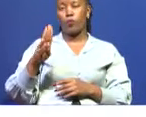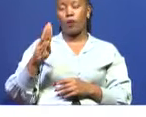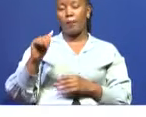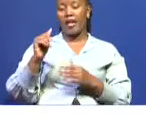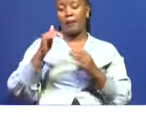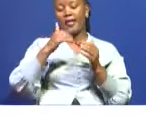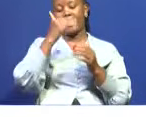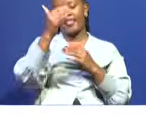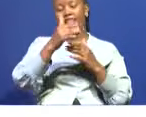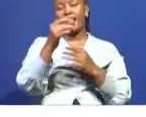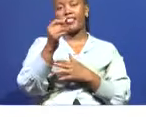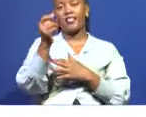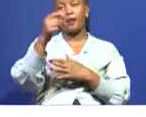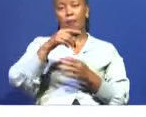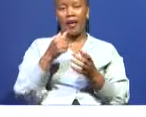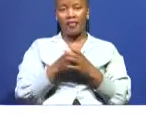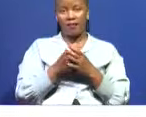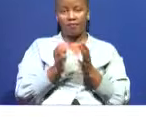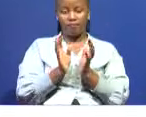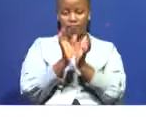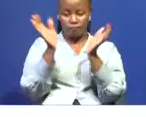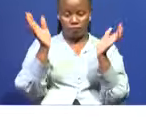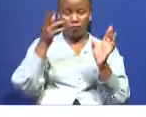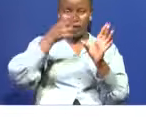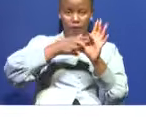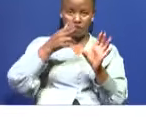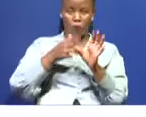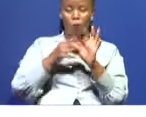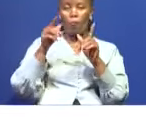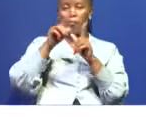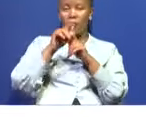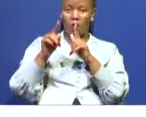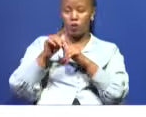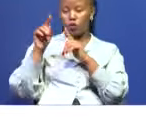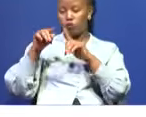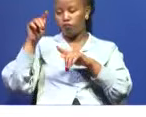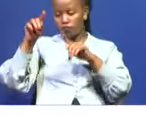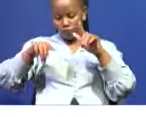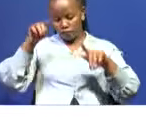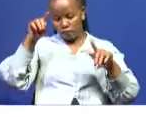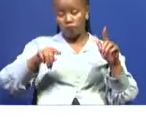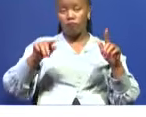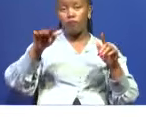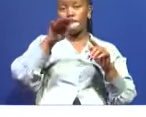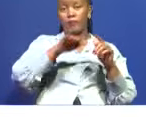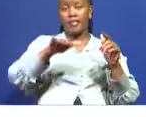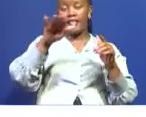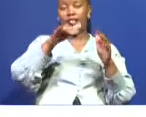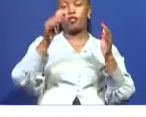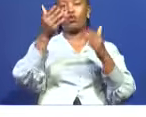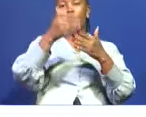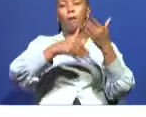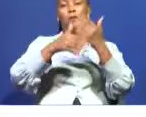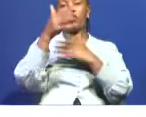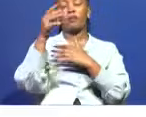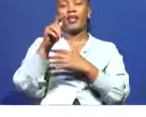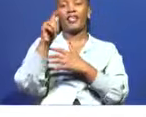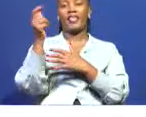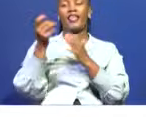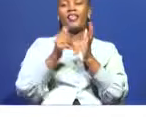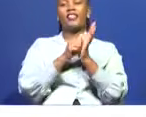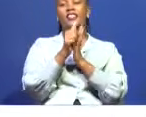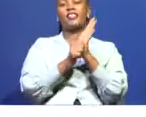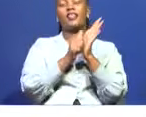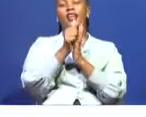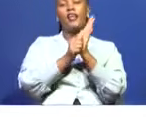ya kina na umma na ukaguzi wa mali kwenye eneo linalopendekezwa kujengwa reli hiyo na shirika la reli nchini. Mradi huo wa